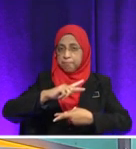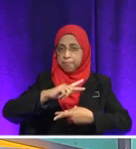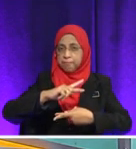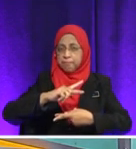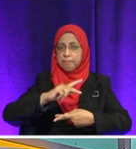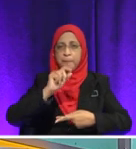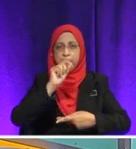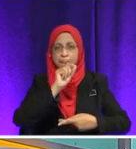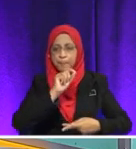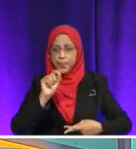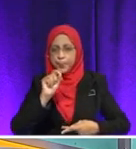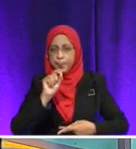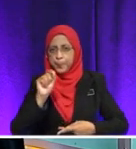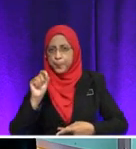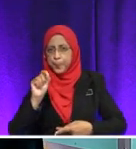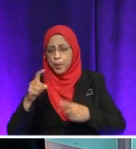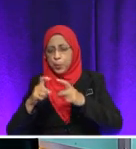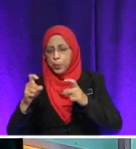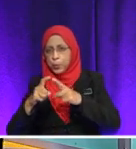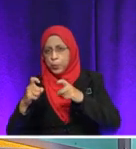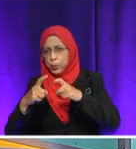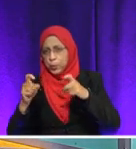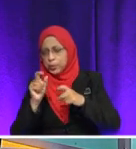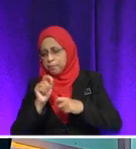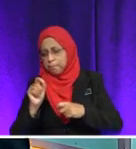pelindung ini berada di sebelah atas